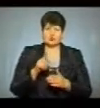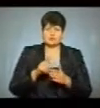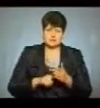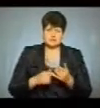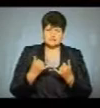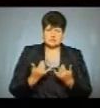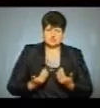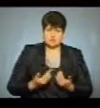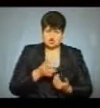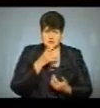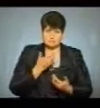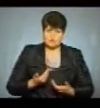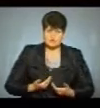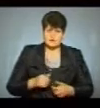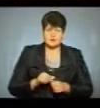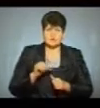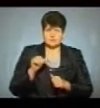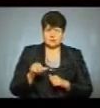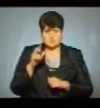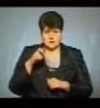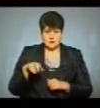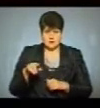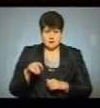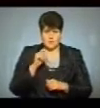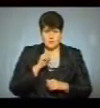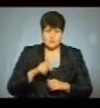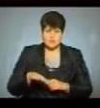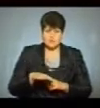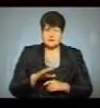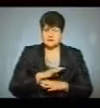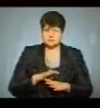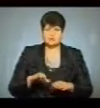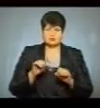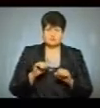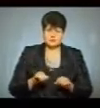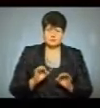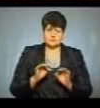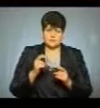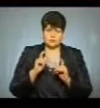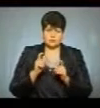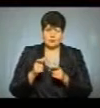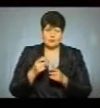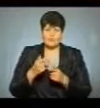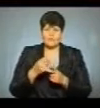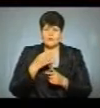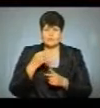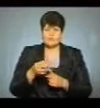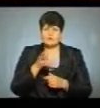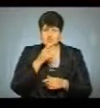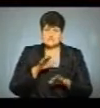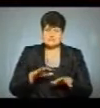час проживає за межами країни, відповідно, не було можливості належним чином її повідомити про час і місце судового